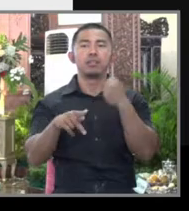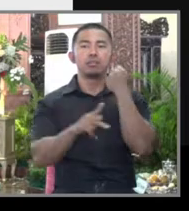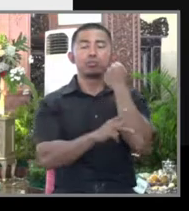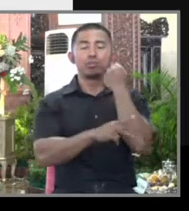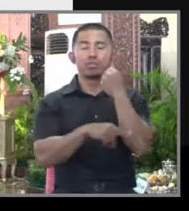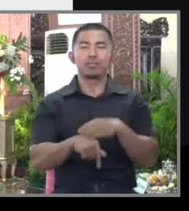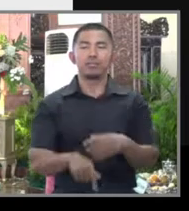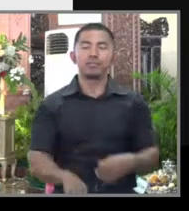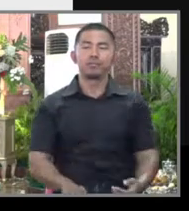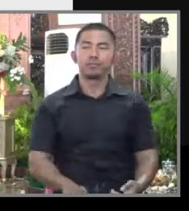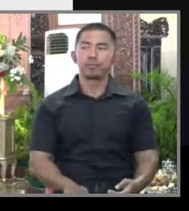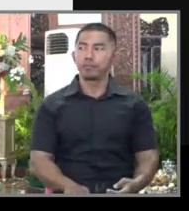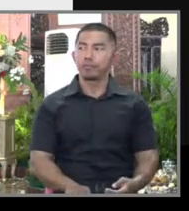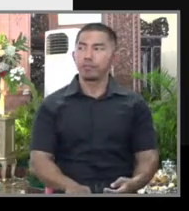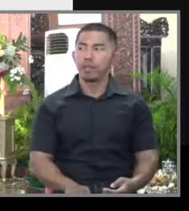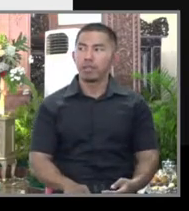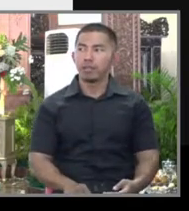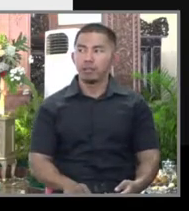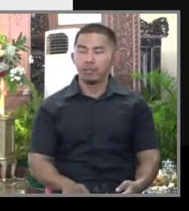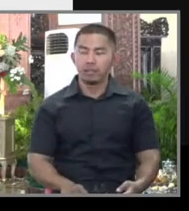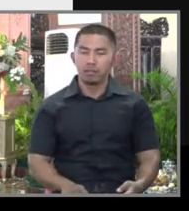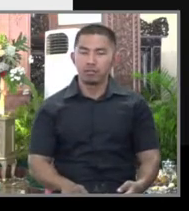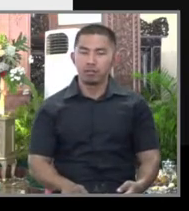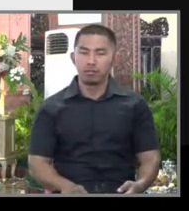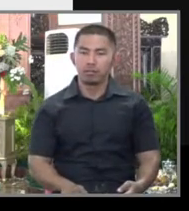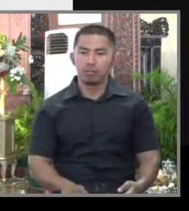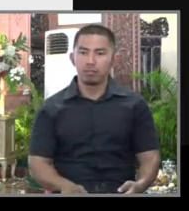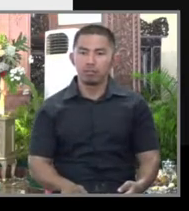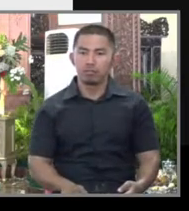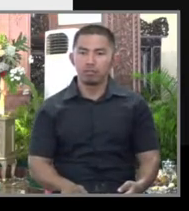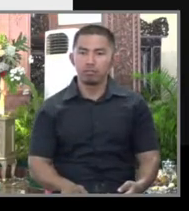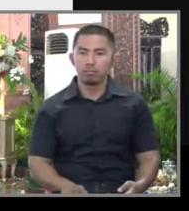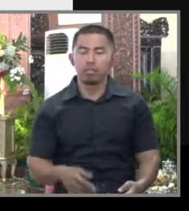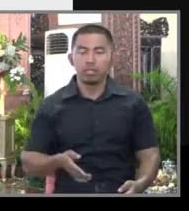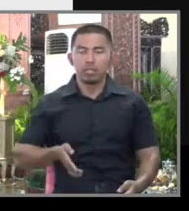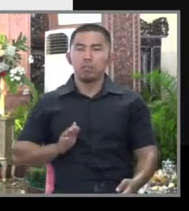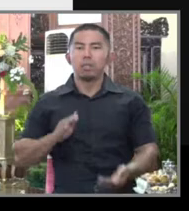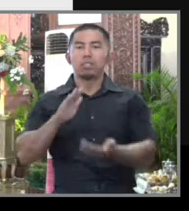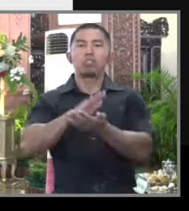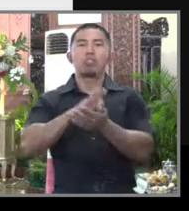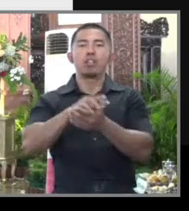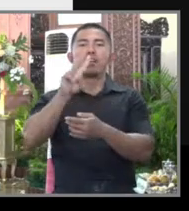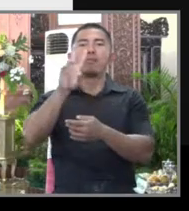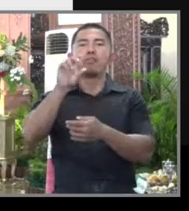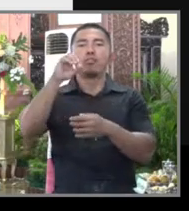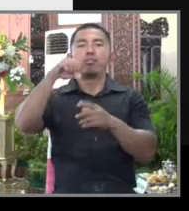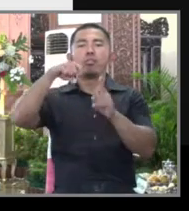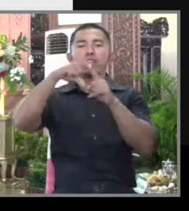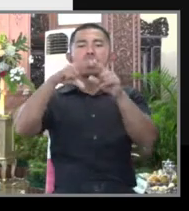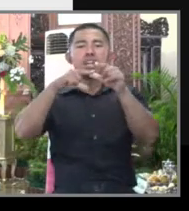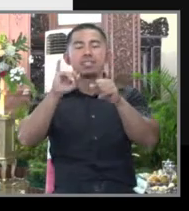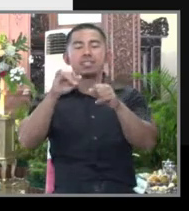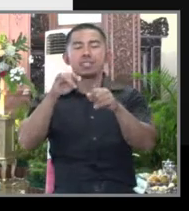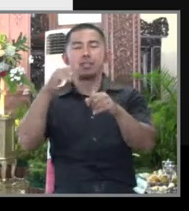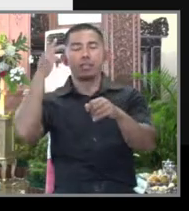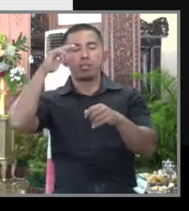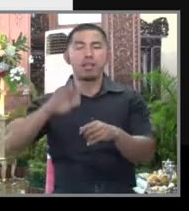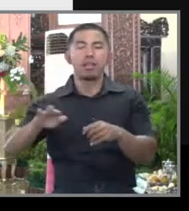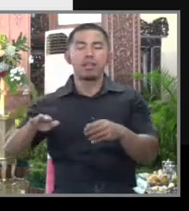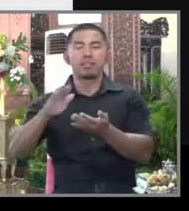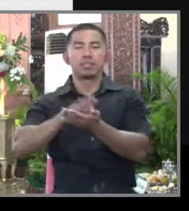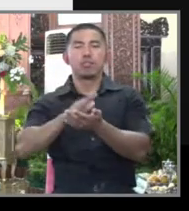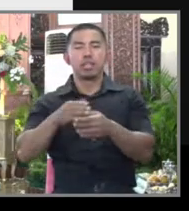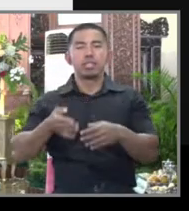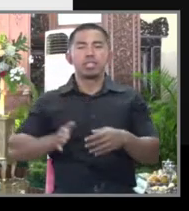adalah angka kerja, kita menyiapkan sekolah vokasi untuk teman-teman kita, adik-adik kita untuk siap